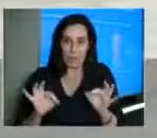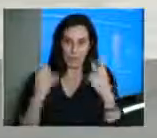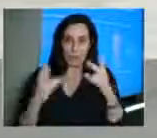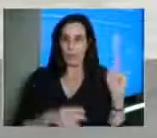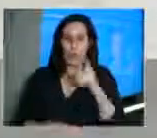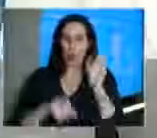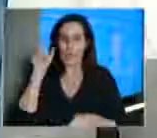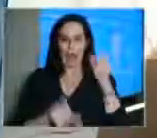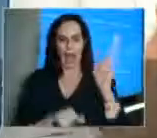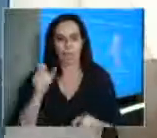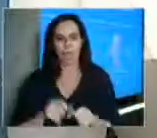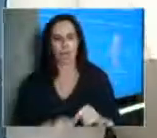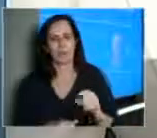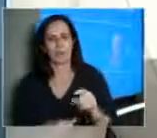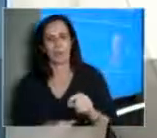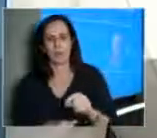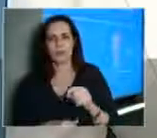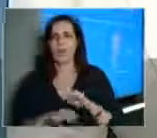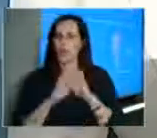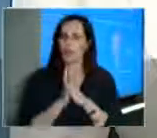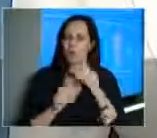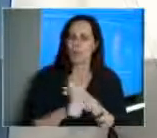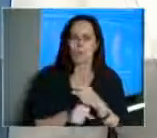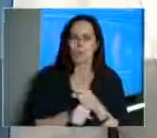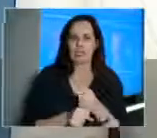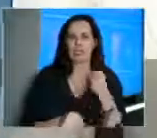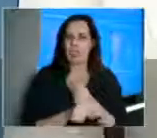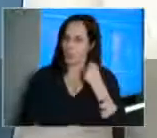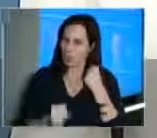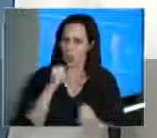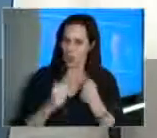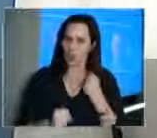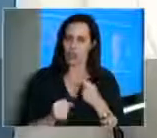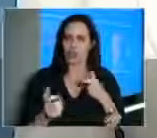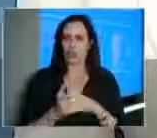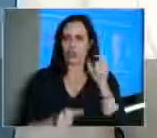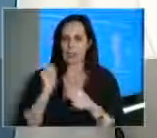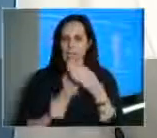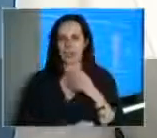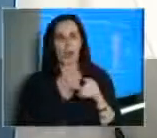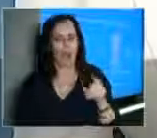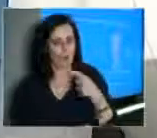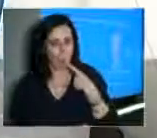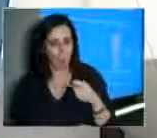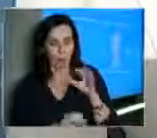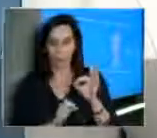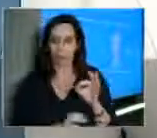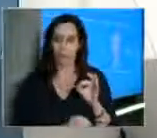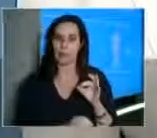אזרחים אמיתיים. אגב, בזה אנחנו עוסקים. כל מה שנעשה זה נלך ונעבוד קשה במיוחד בשביל אזרחי מדינת ישראל. אתה מדבר על באמת